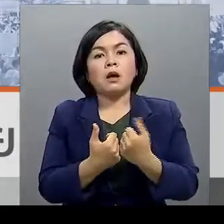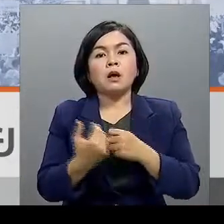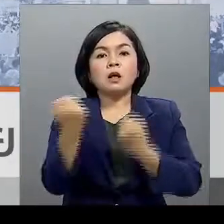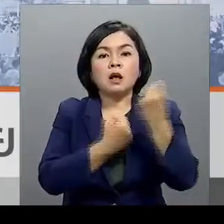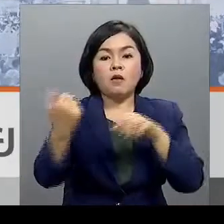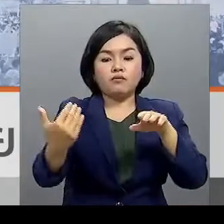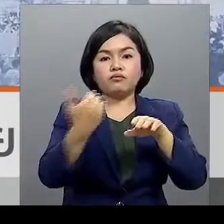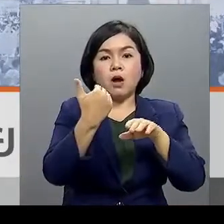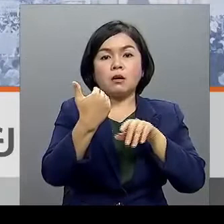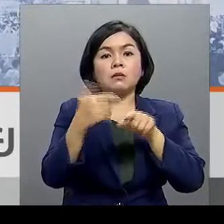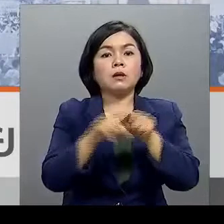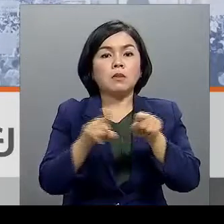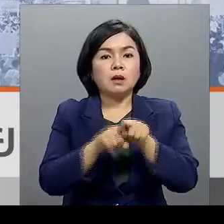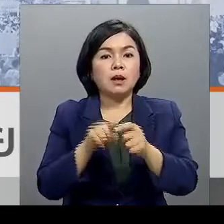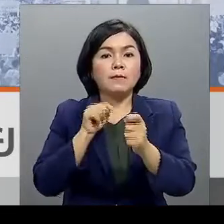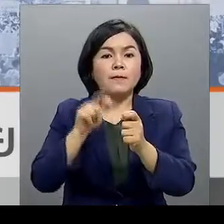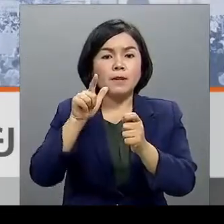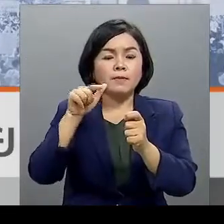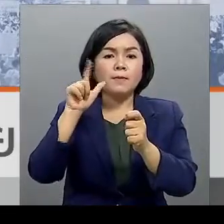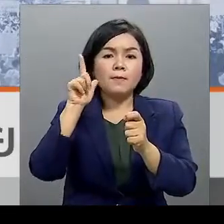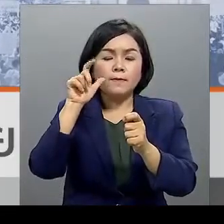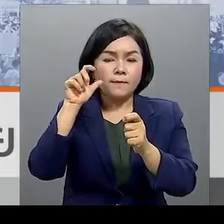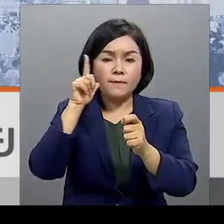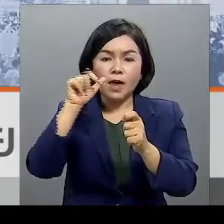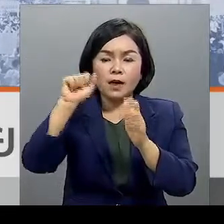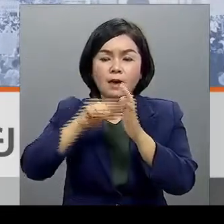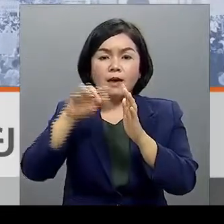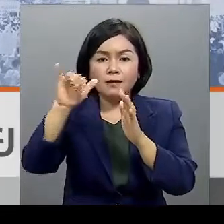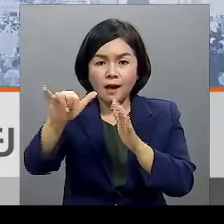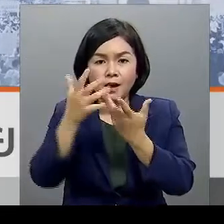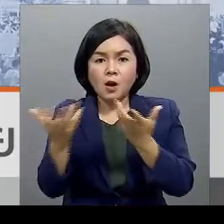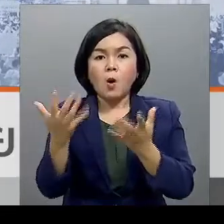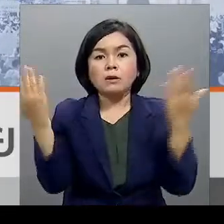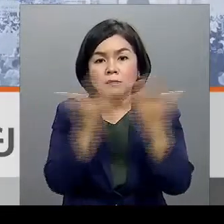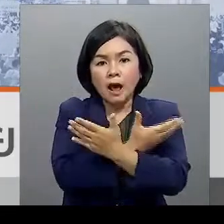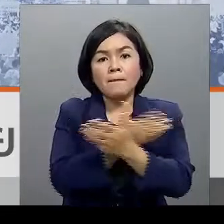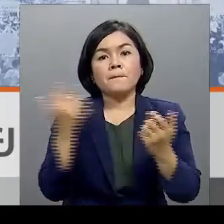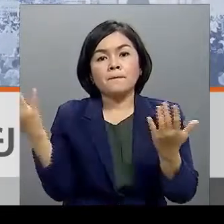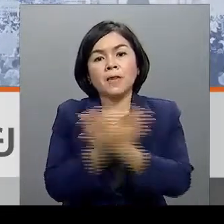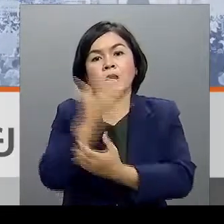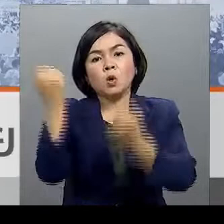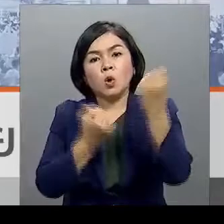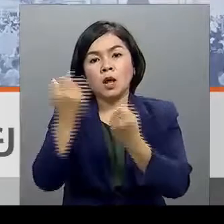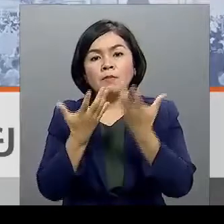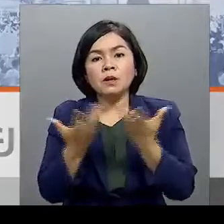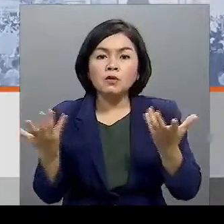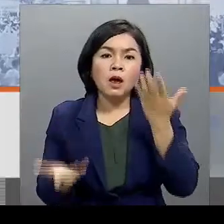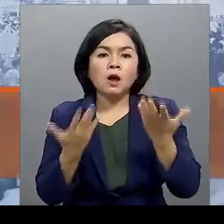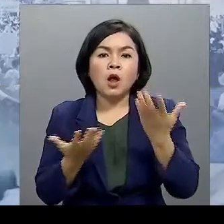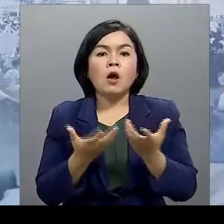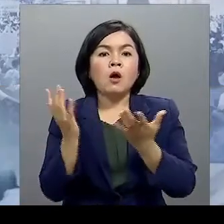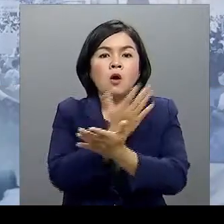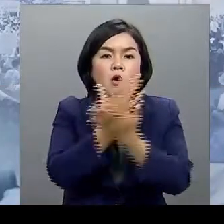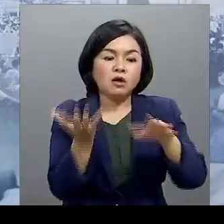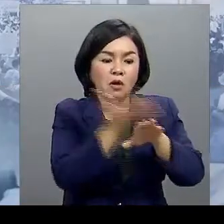ด่านพรมแดนแม่สาย 2จากนั้นก็ให้ขนถ่ายสินค้าหรือว่าให้เปลี่ยนคนขับเป็นคนสัญชาติไทยหรือสัญชาติเมียนมา